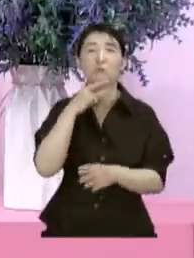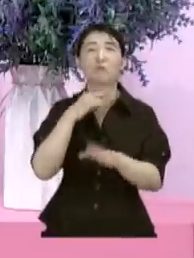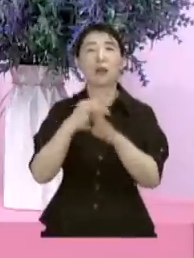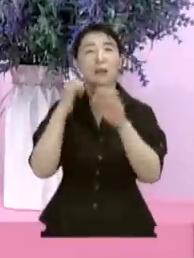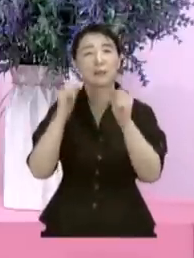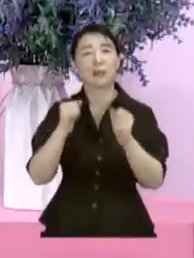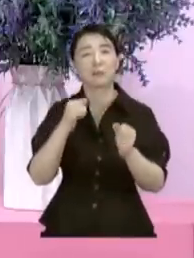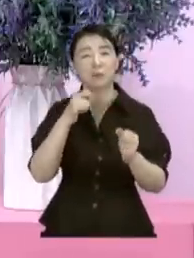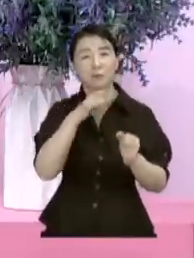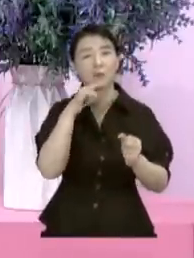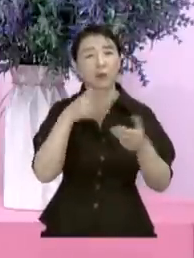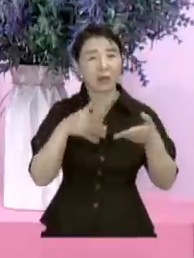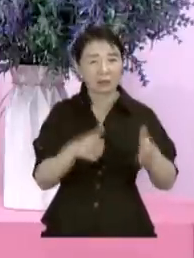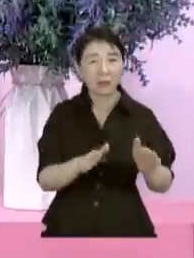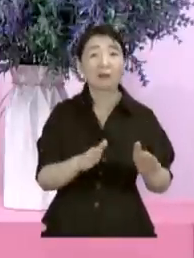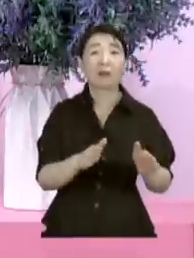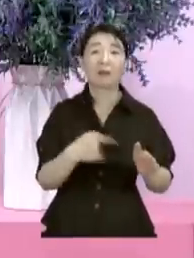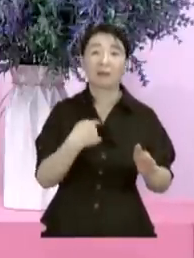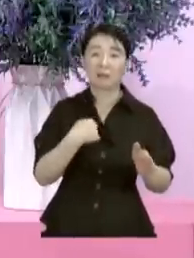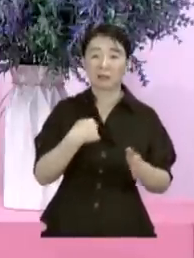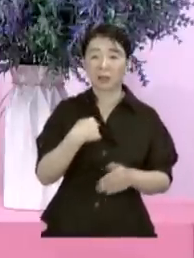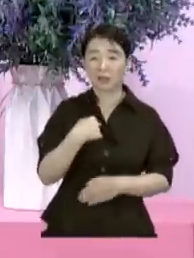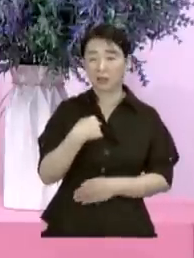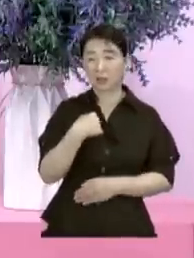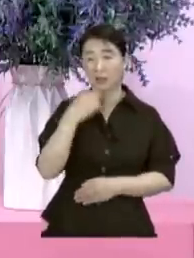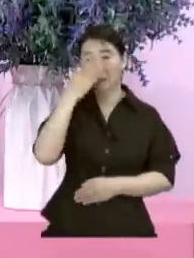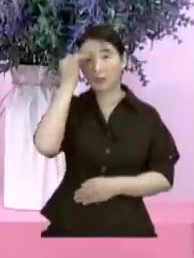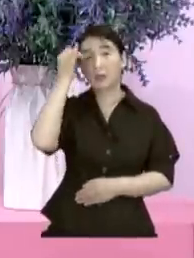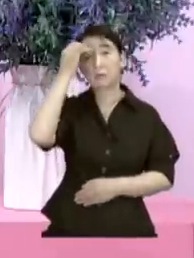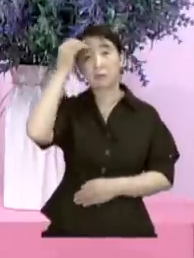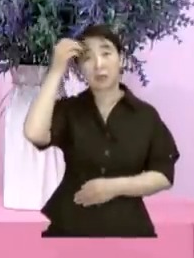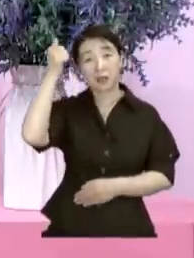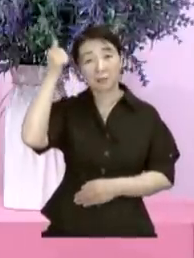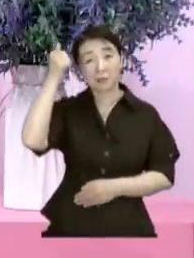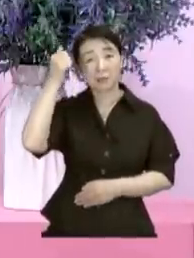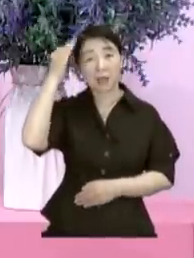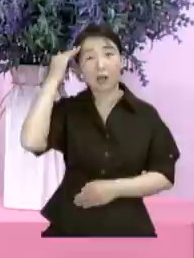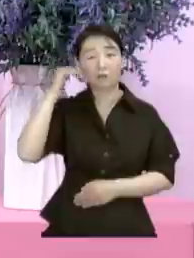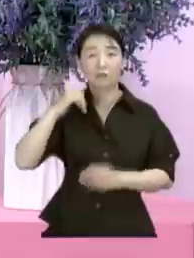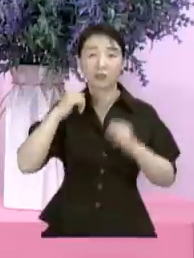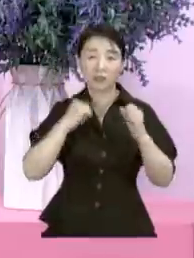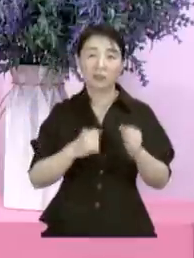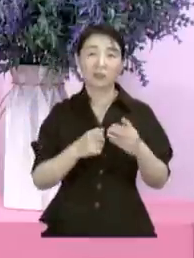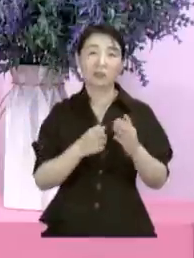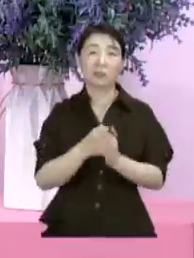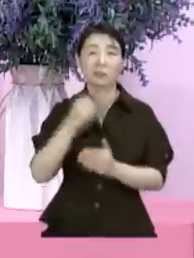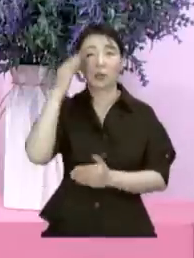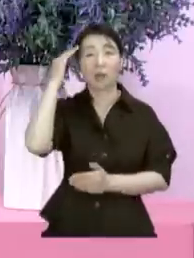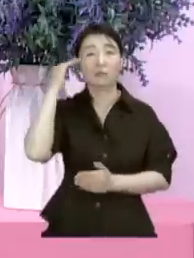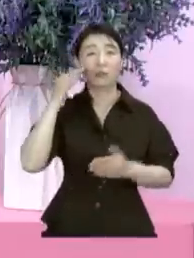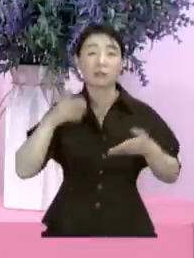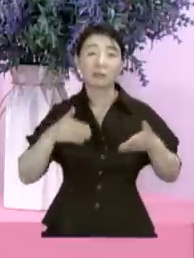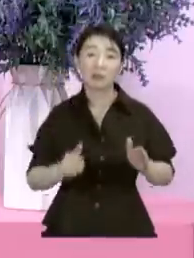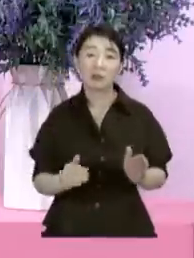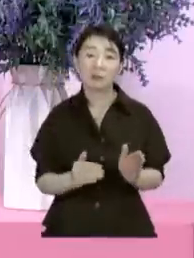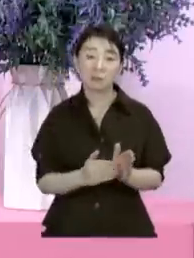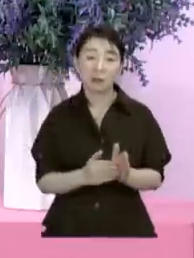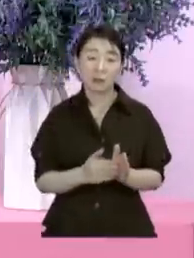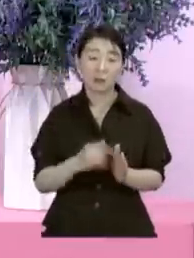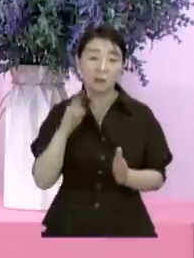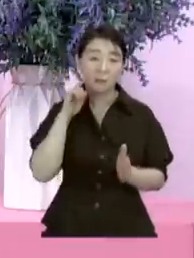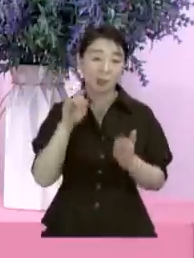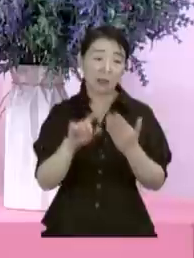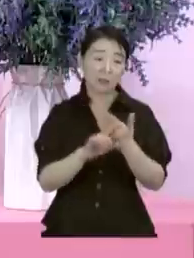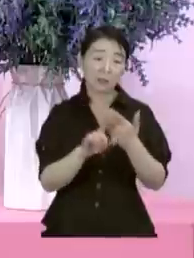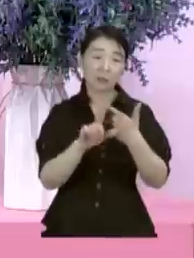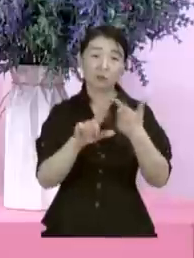태어났고 저는 저희 부모님과 우리 할아버지 할머니가 남한에 계셨기 때문에 그렇게 태어났는데 만약에